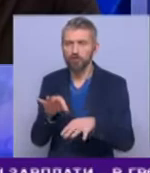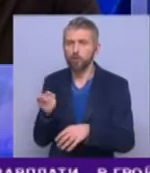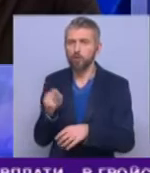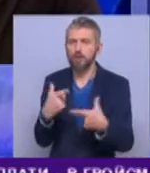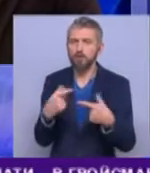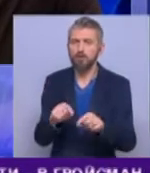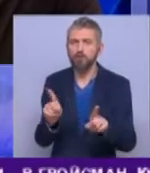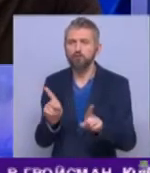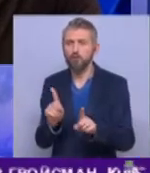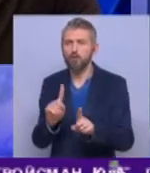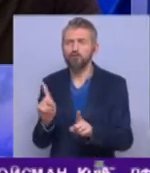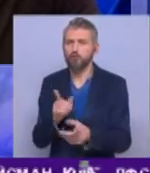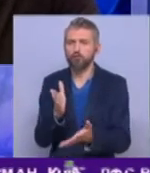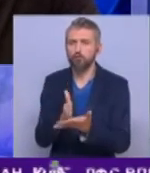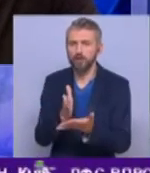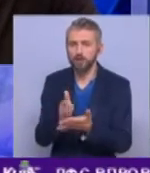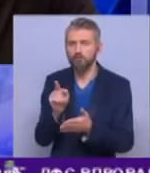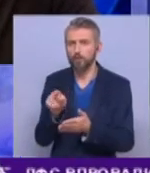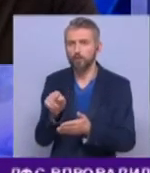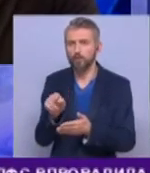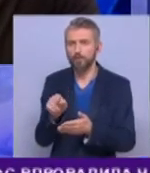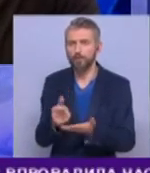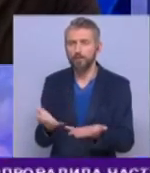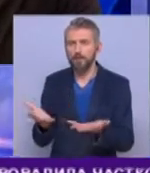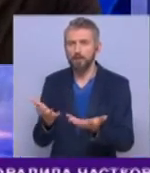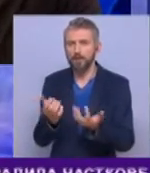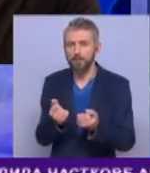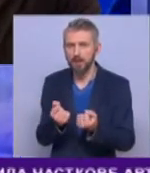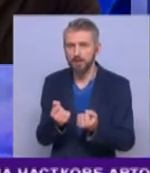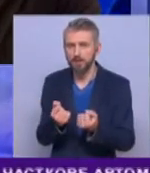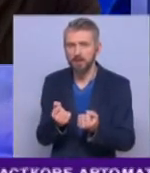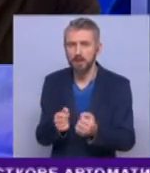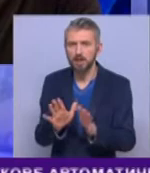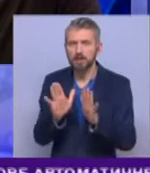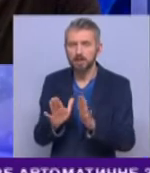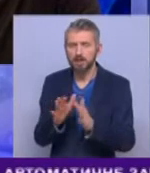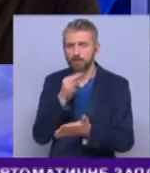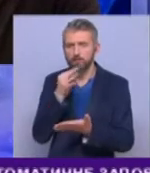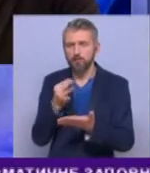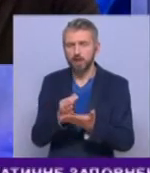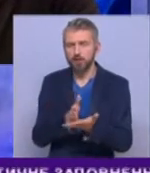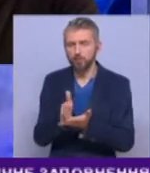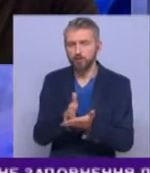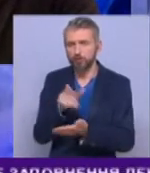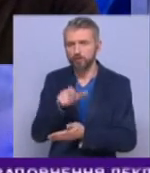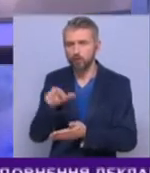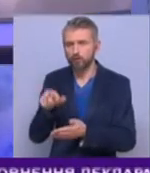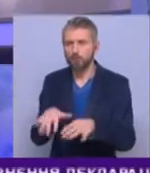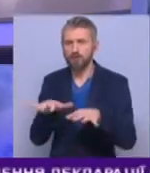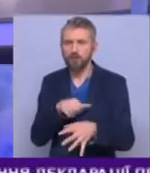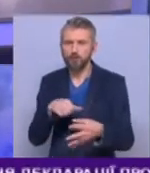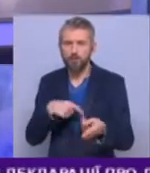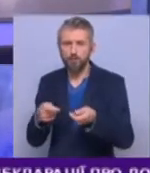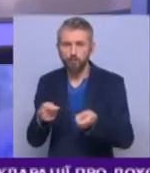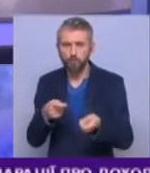де, що, чого стоїть, воно приймається тільки відповідальними посадовими особами місцевого середування.